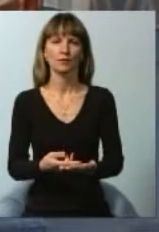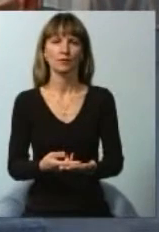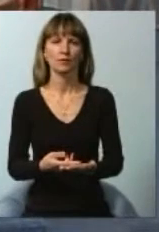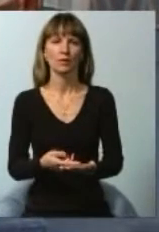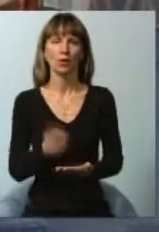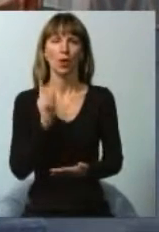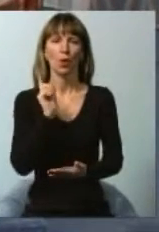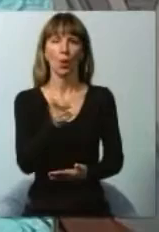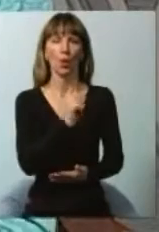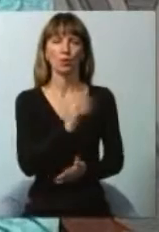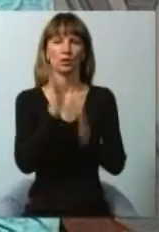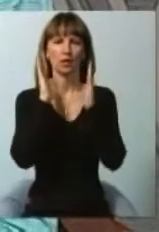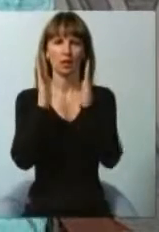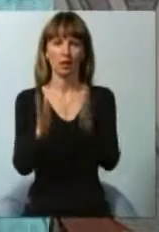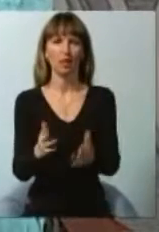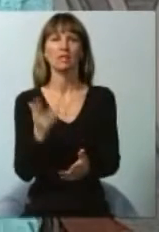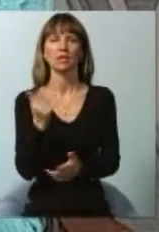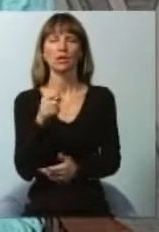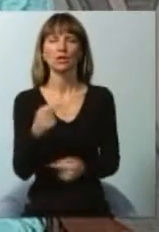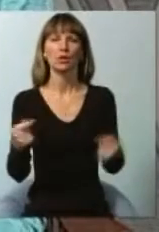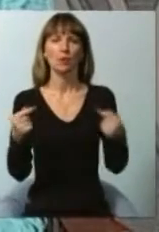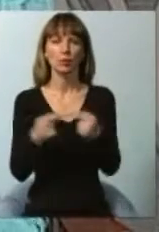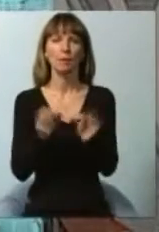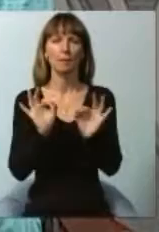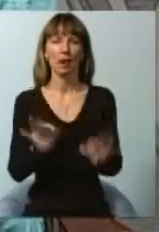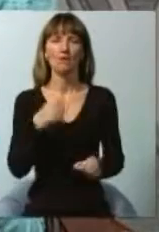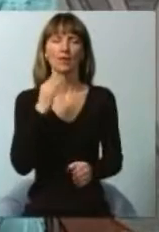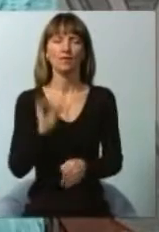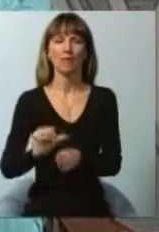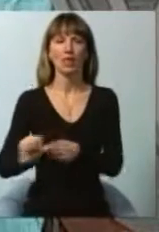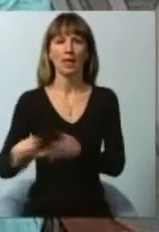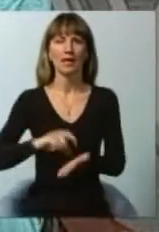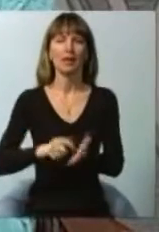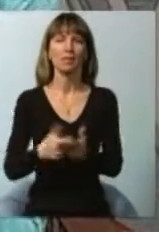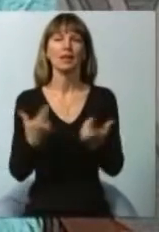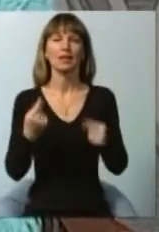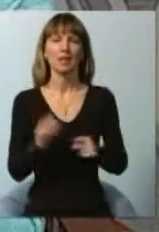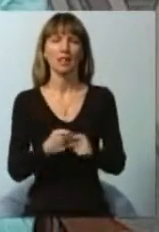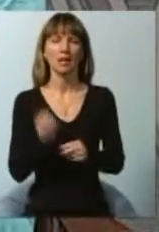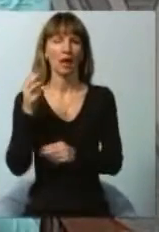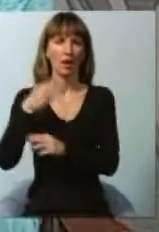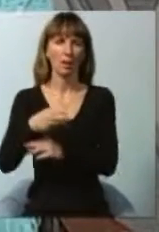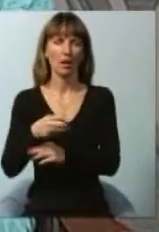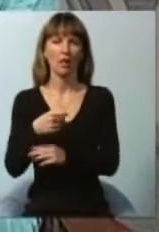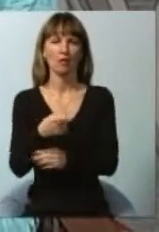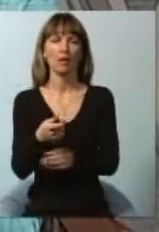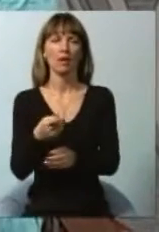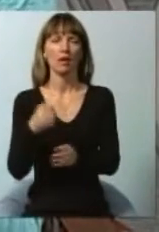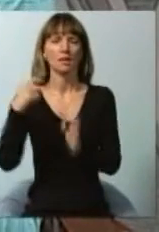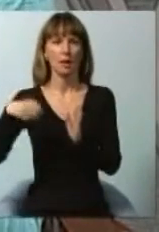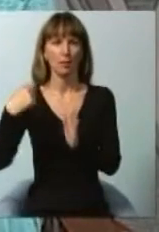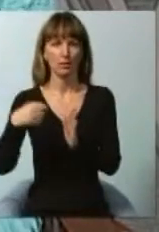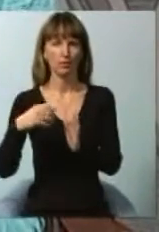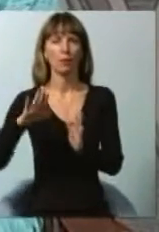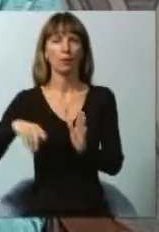Кожний ряд. Так, ти цілком правильно кажеш. І в окремій кімнаті, саме де ці камери спостереження, вони ж ловлять сигнали з кожного куточку магазину